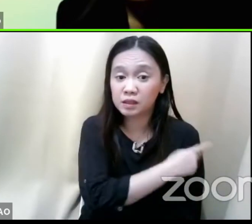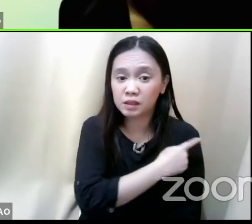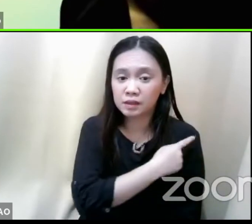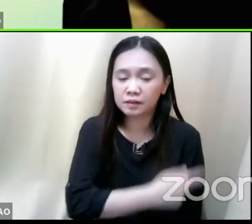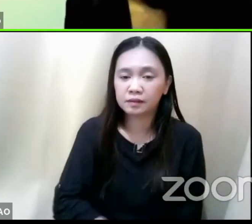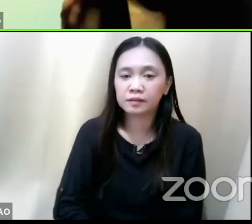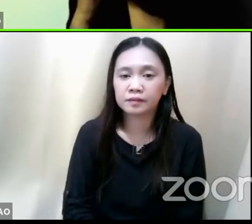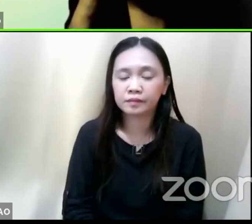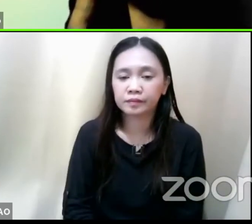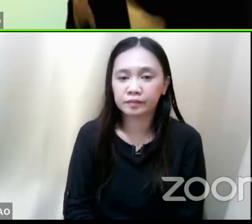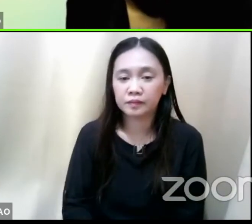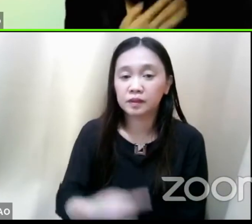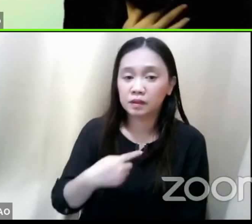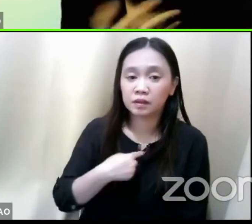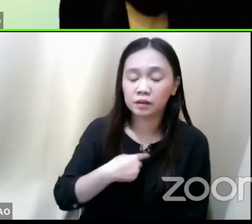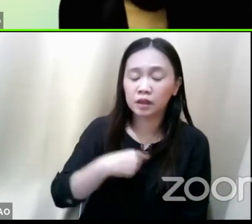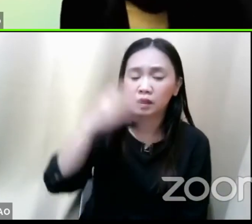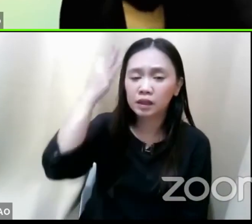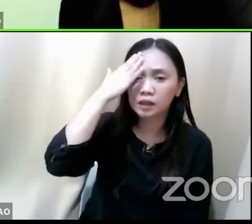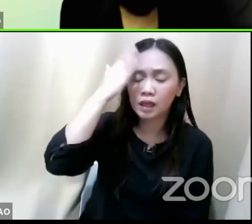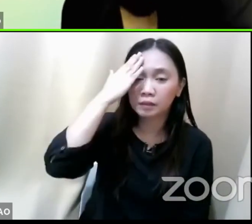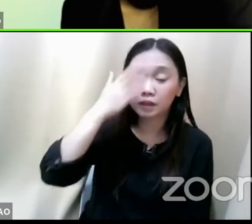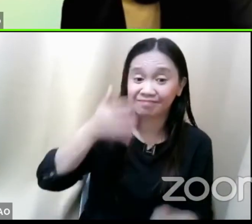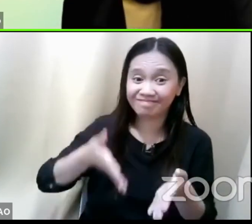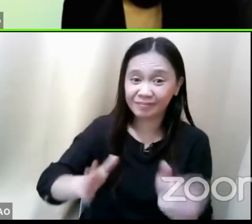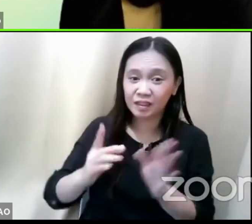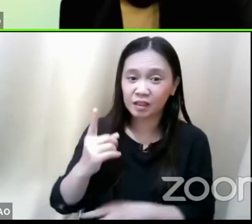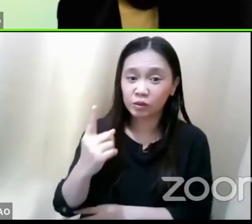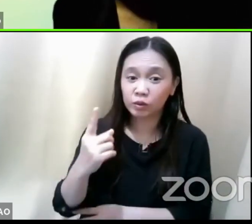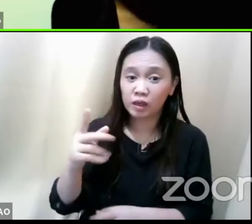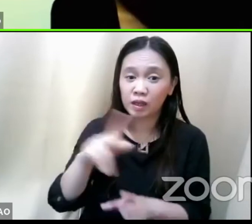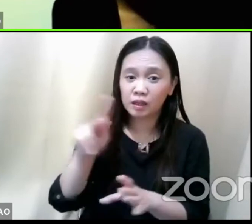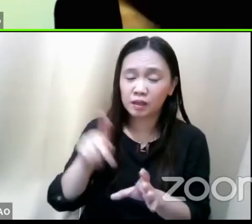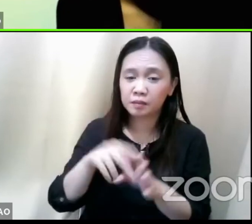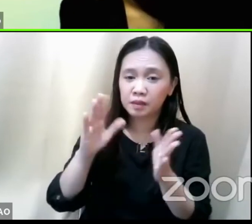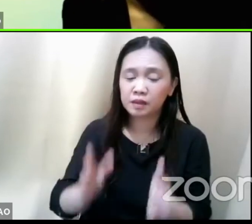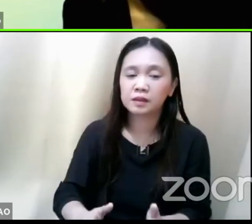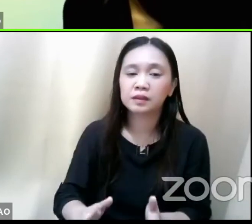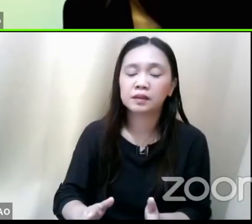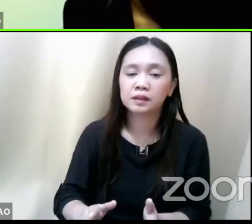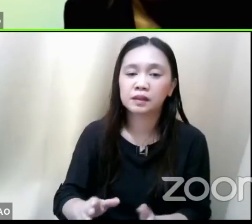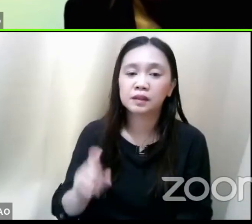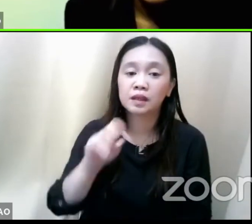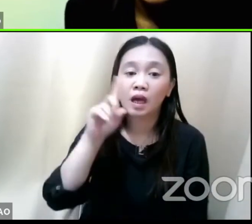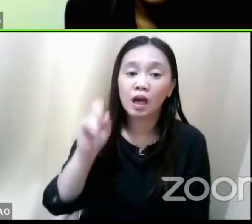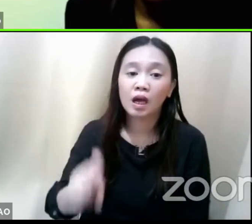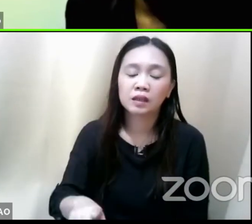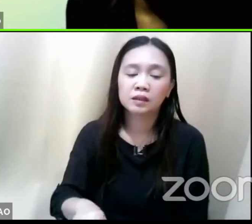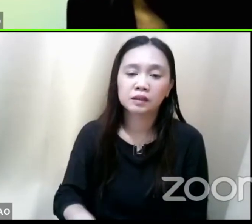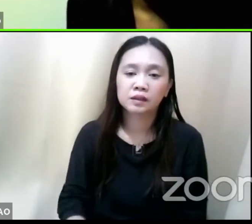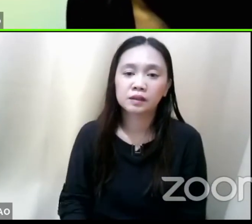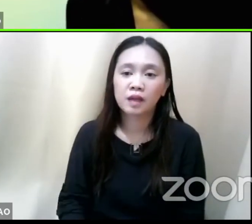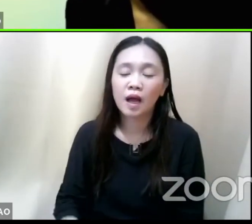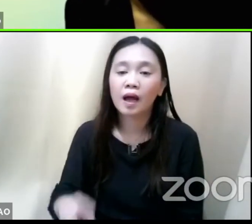Naman po, Teacher Mark, we will let one of our participants ask you directly their question. Miss Maribel, ready